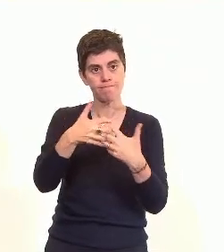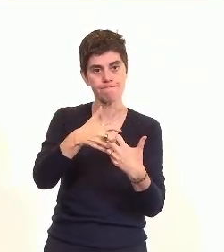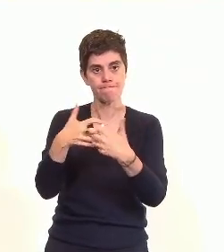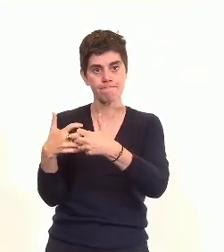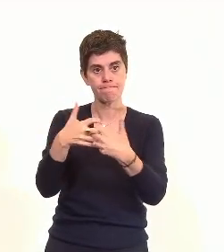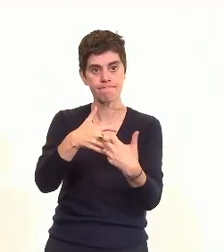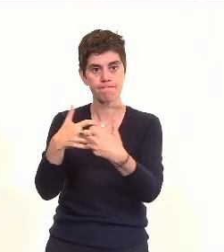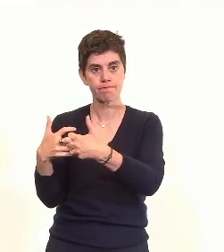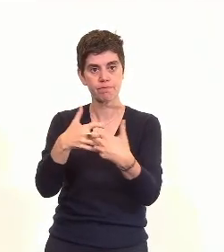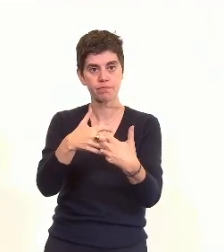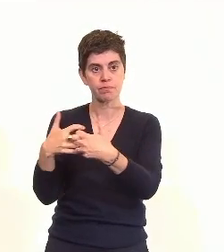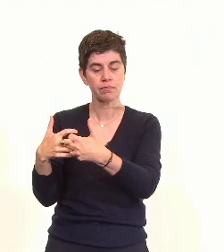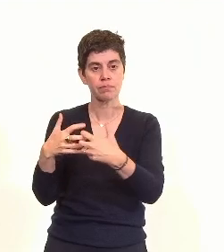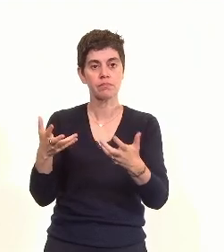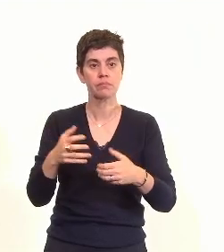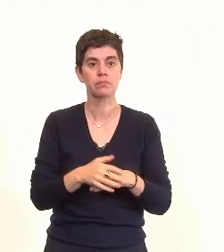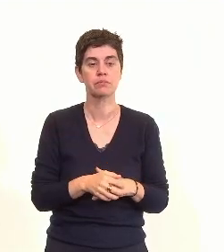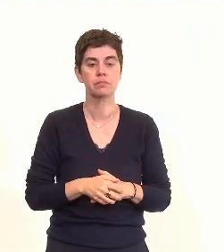pas?